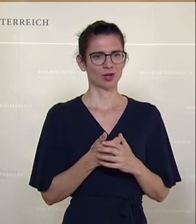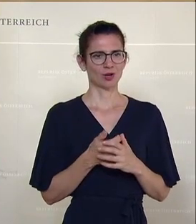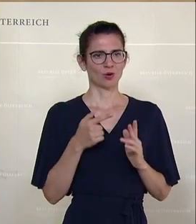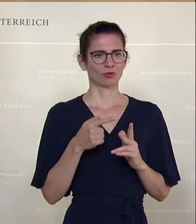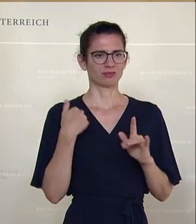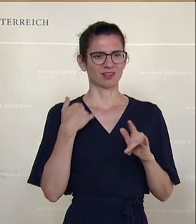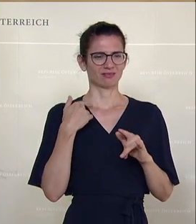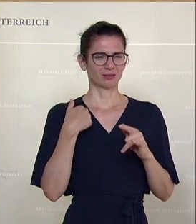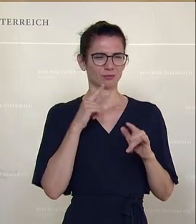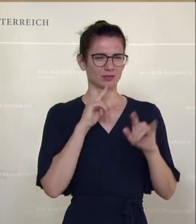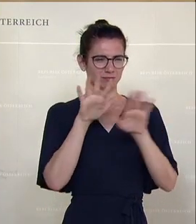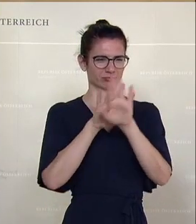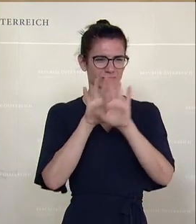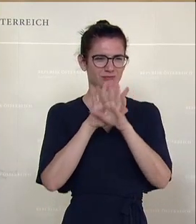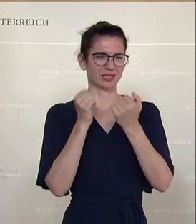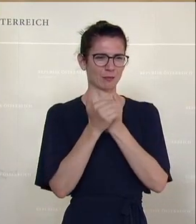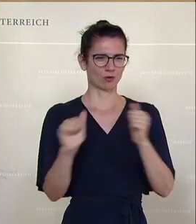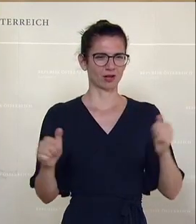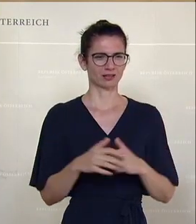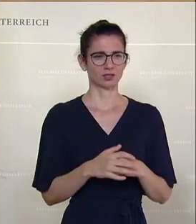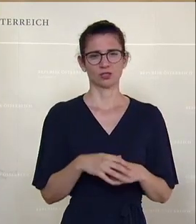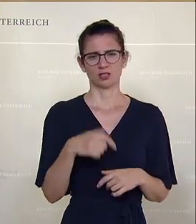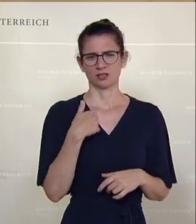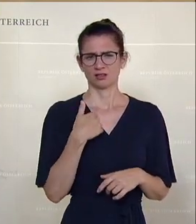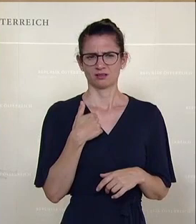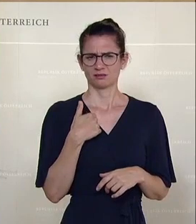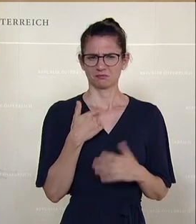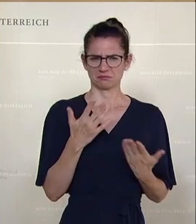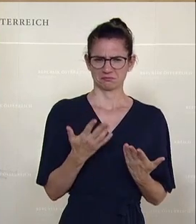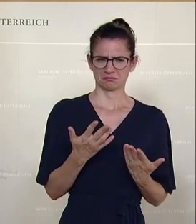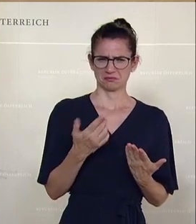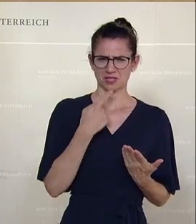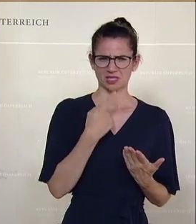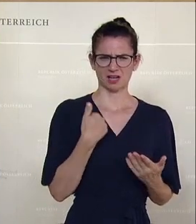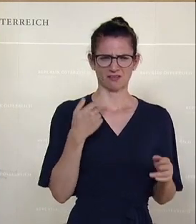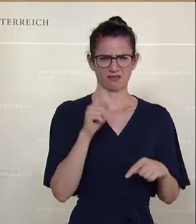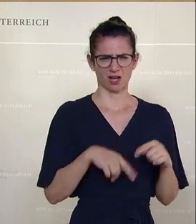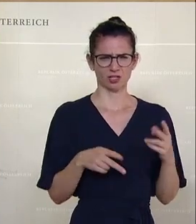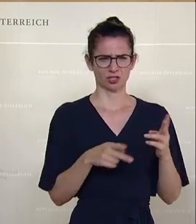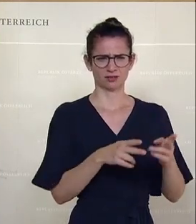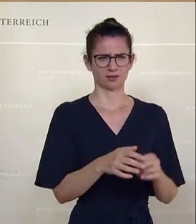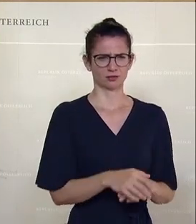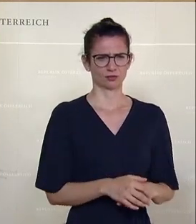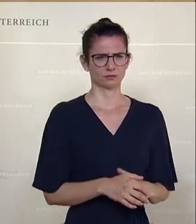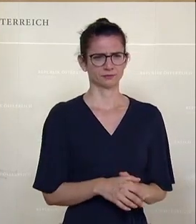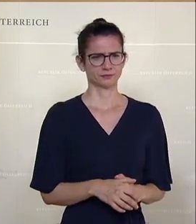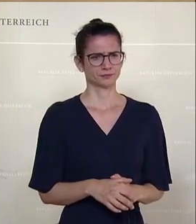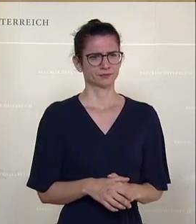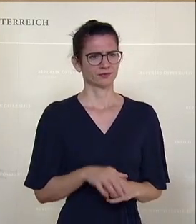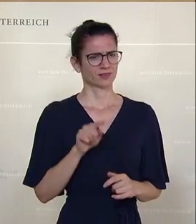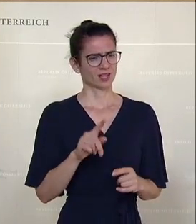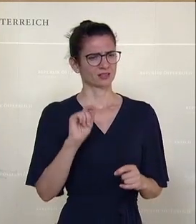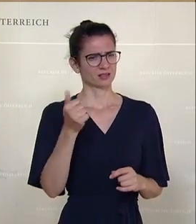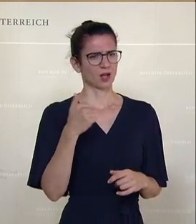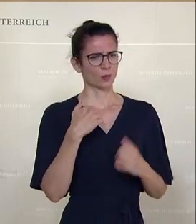demokratisch legitimiert. Ich fühle mich da überhaupt nicht wohl. Ich glaube, da geht die Reise in eine falsche Richtung. Es ist kaum mehr